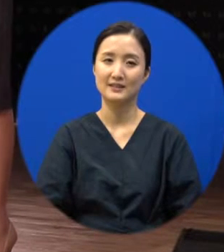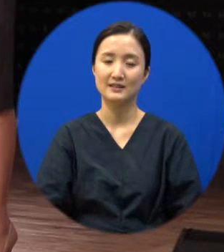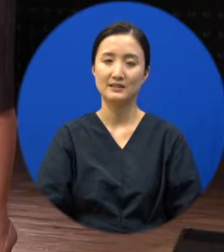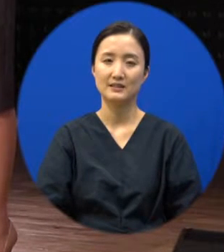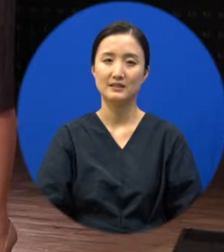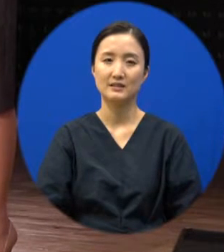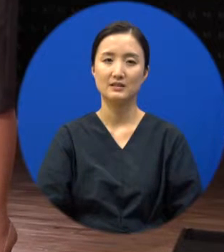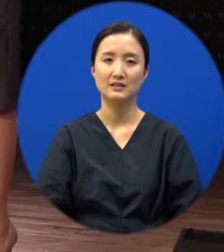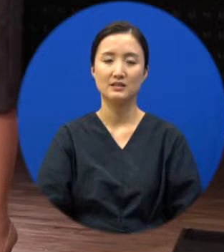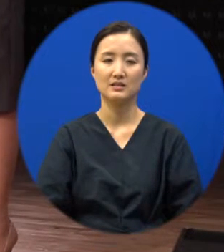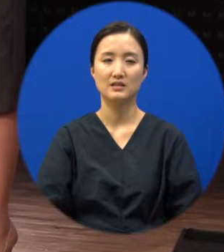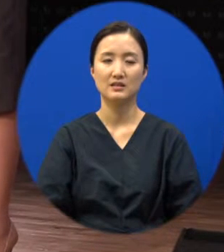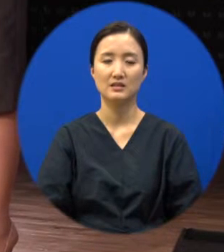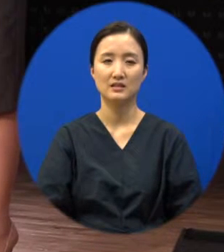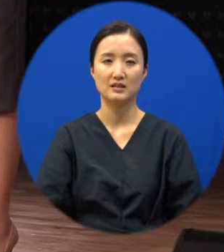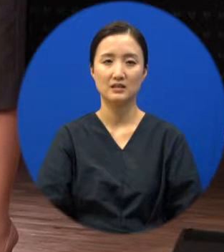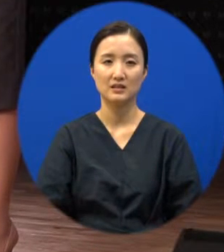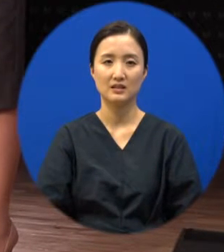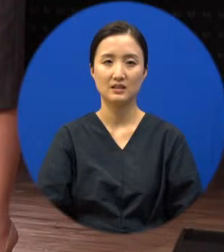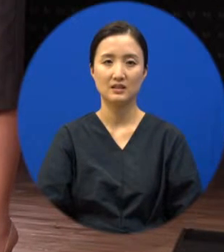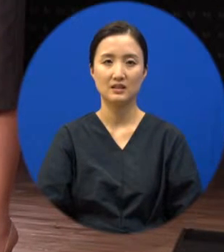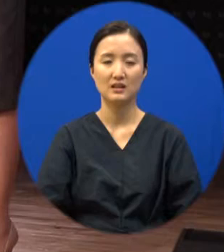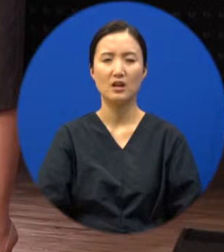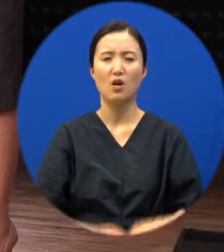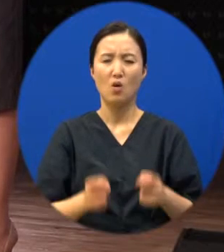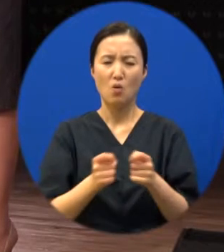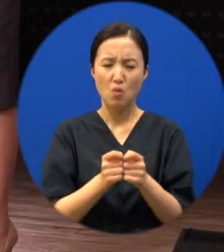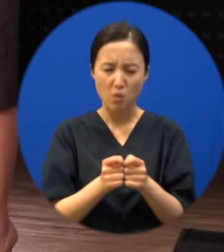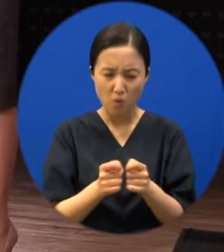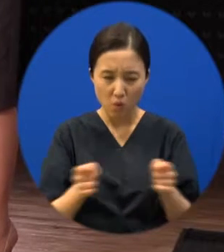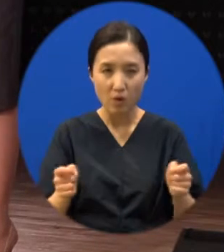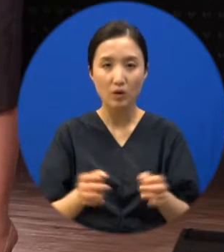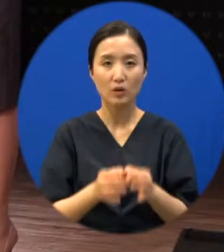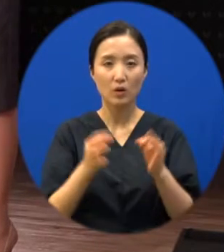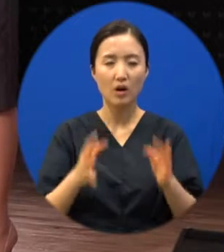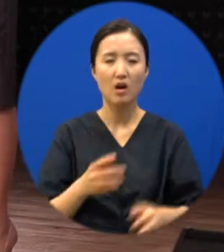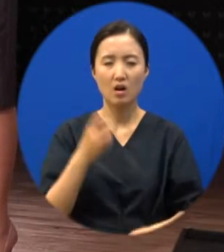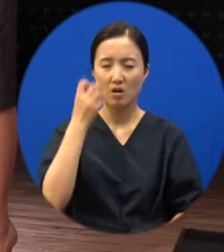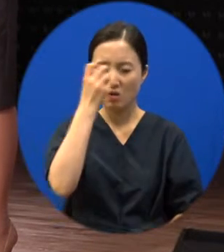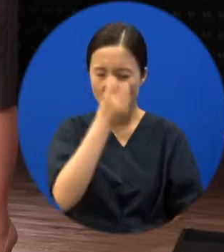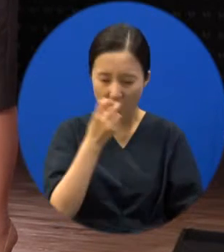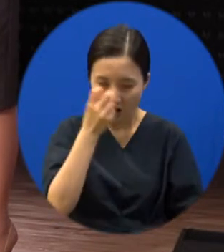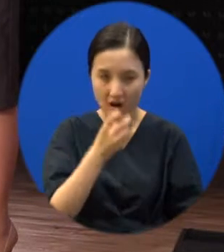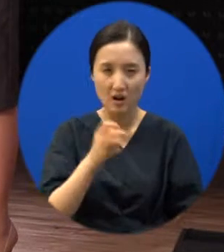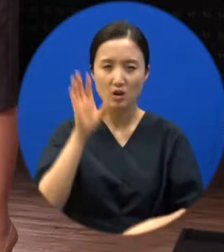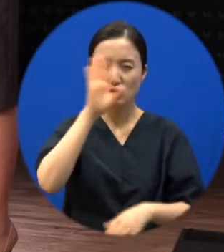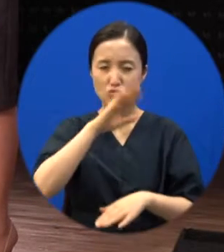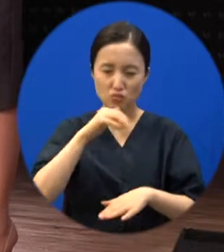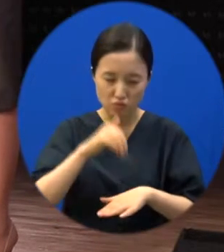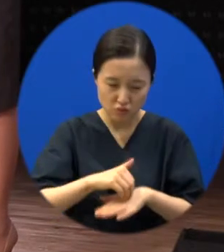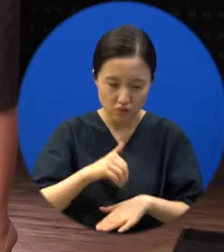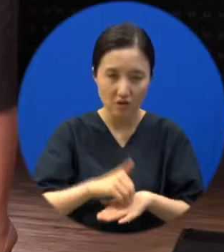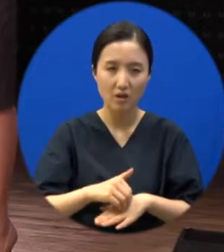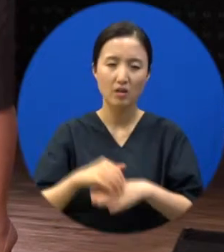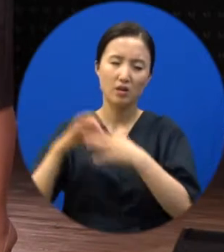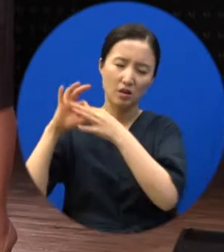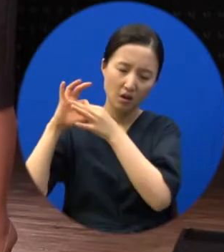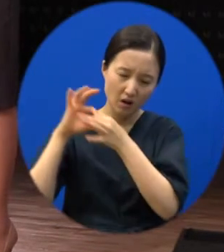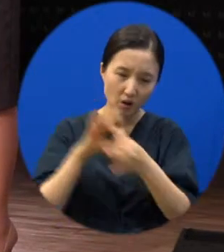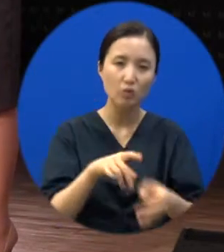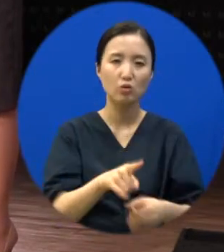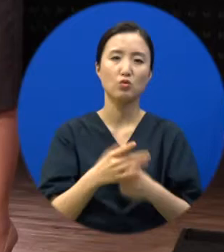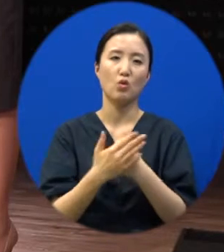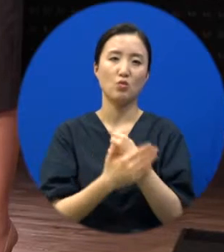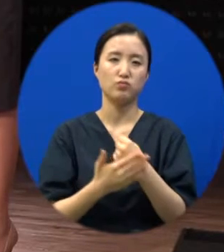굉장히 오래도록 가꾸고 관리하고 훈련된 모습이에요. 근데